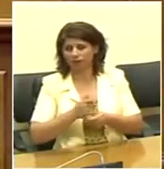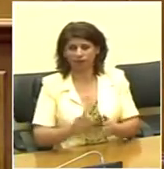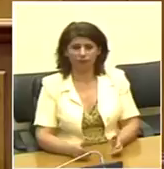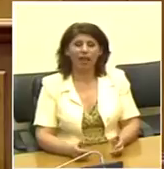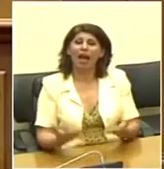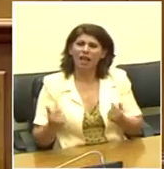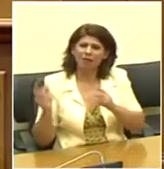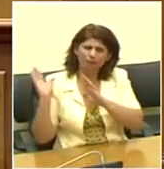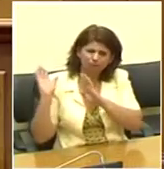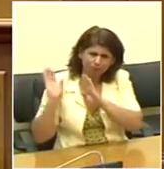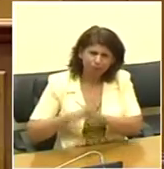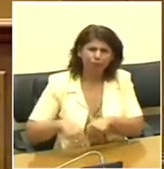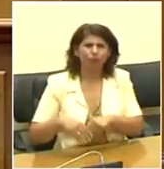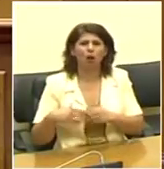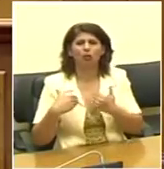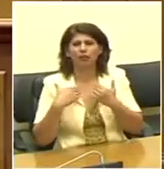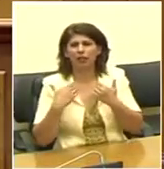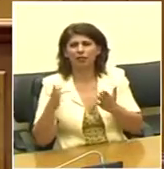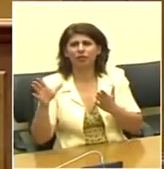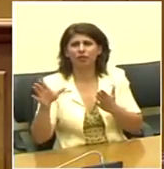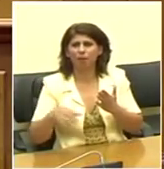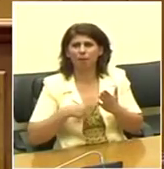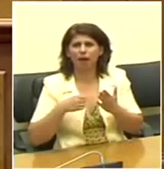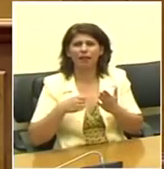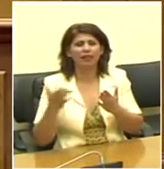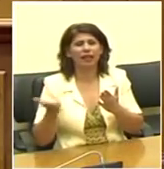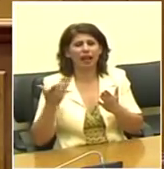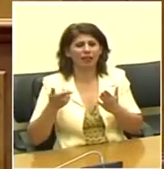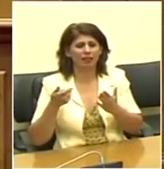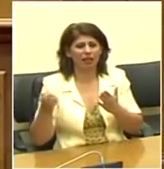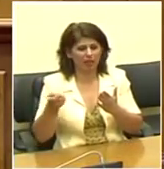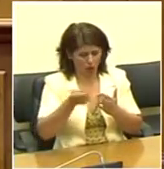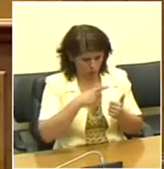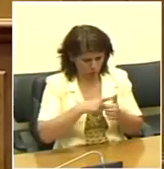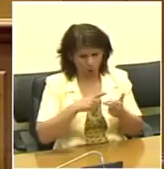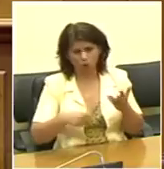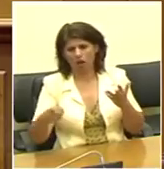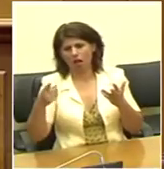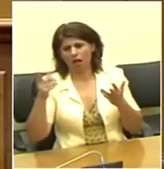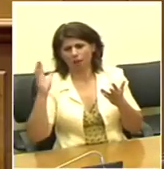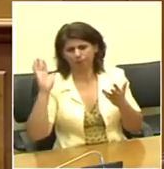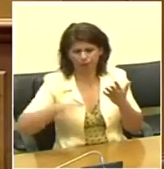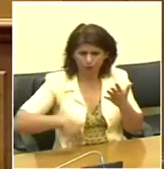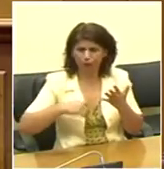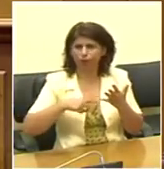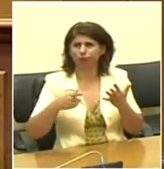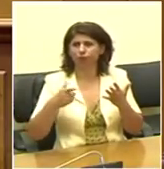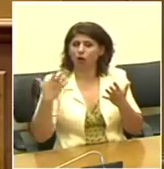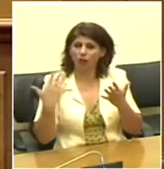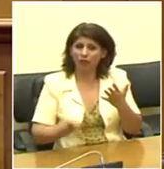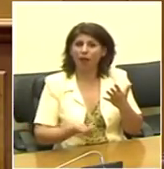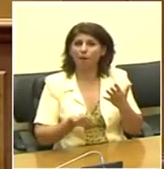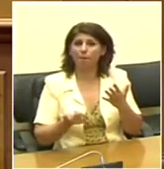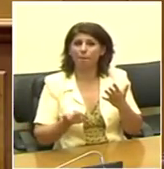Έχει καταρρεύσει ότι δεν θα πάρετε κάτι για το χρέος. Έχει καταρρεύσει ότι θα υπάρχει και